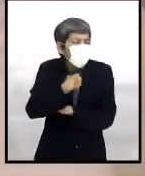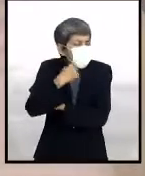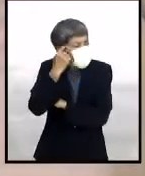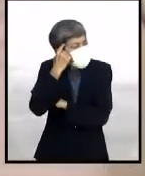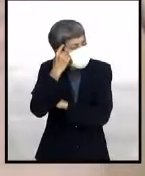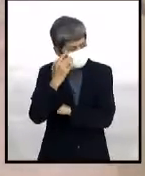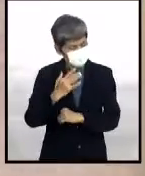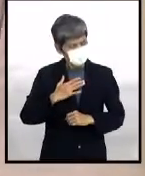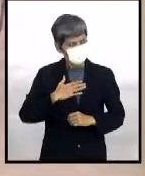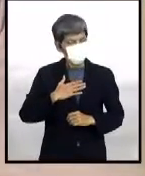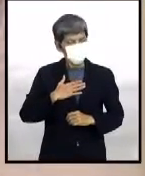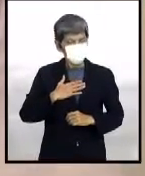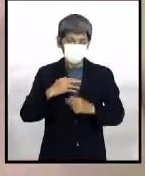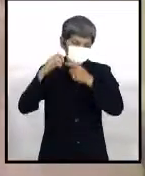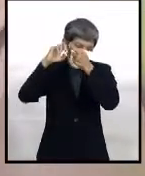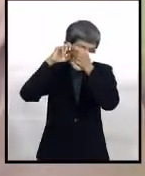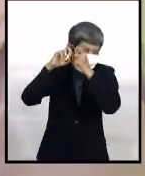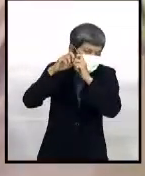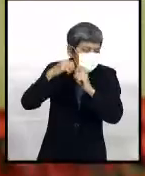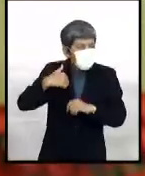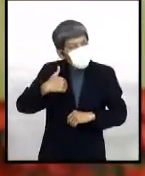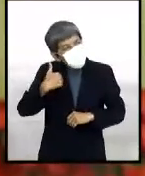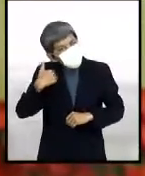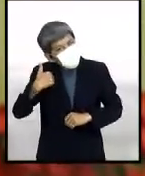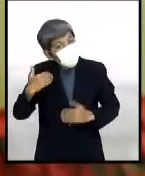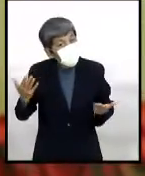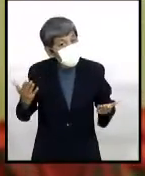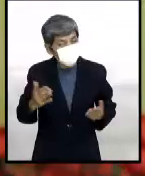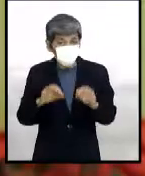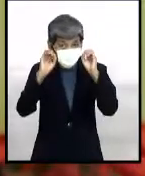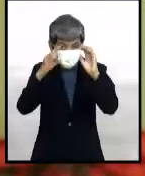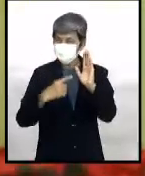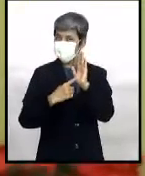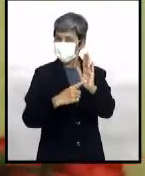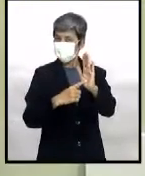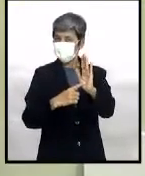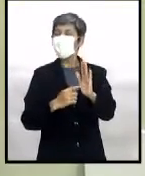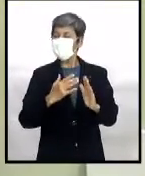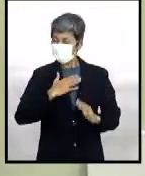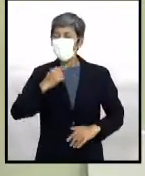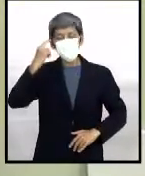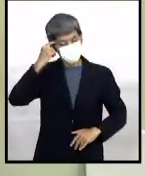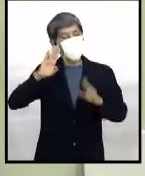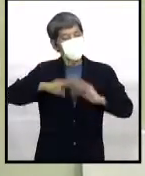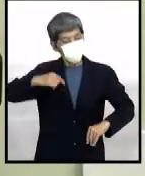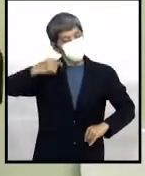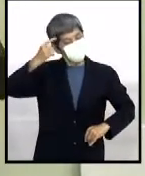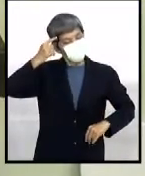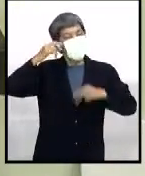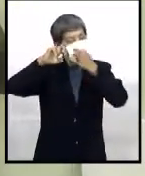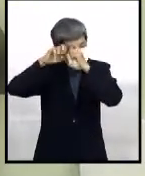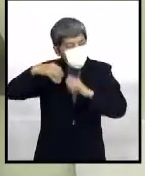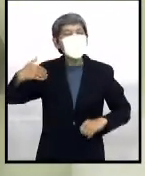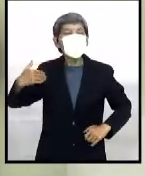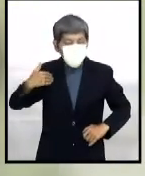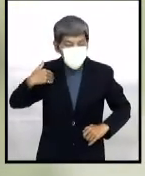คิดว่าตัวเองมีความพิเศษจากภาวะออทิสติกในตัวเองบ้างไหมคะครูนัทได้โชว์ความสุขที่เข้าใจตัวเองว่ามีภาวะ